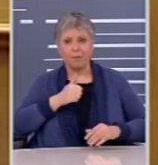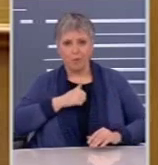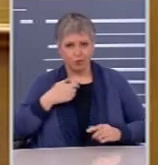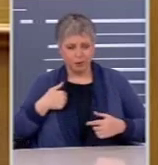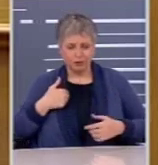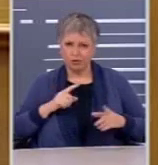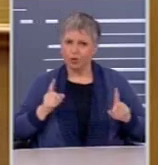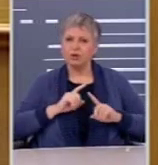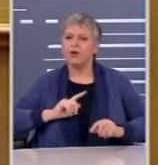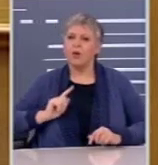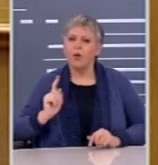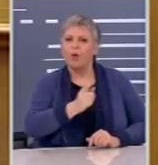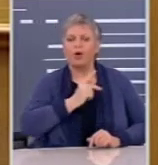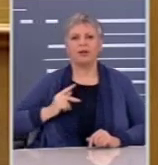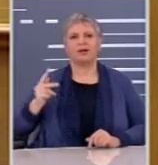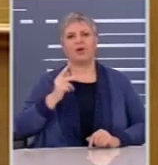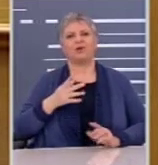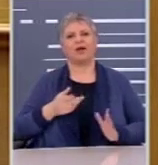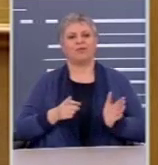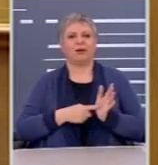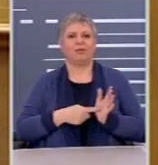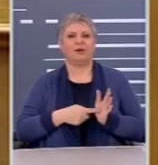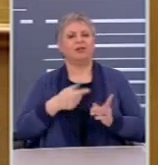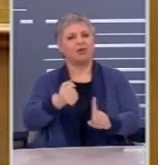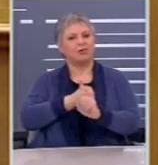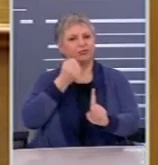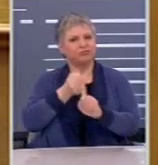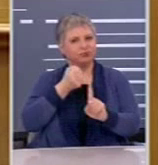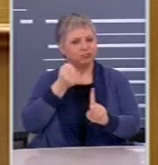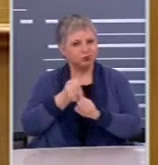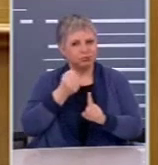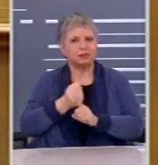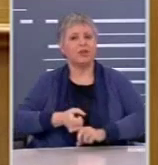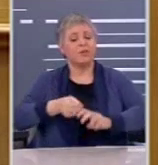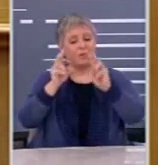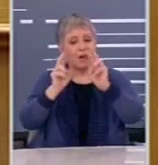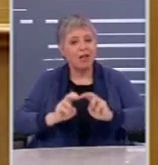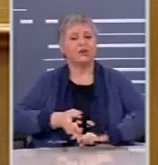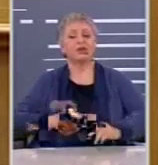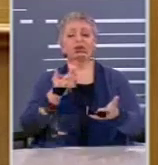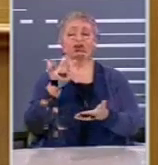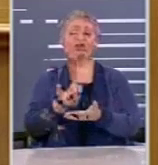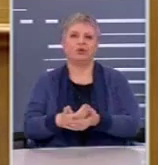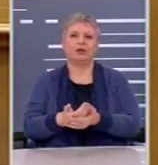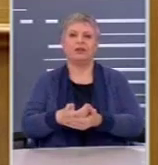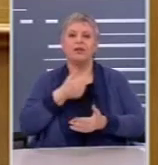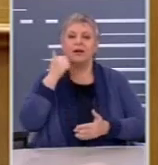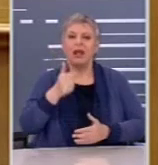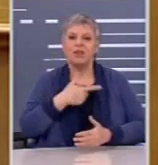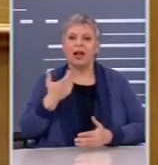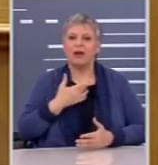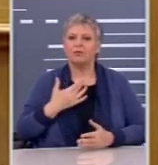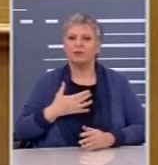κοινωνίας. Μιας κοινωνίας που θα πρέπει να διεκδικεί, να ελέγχει, να προτείνει μιας κοινωνίας σε εγρήγορση και ενός